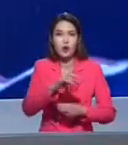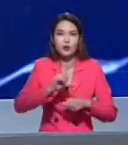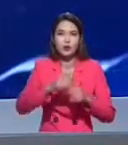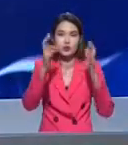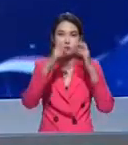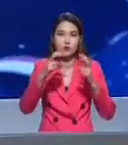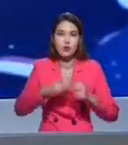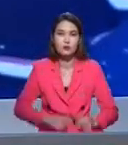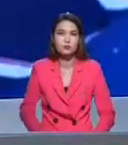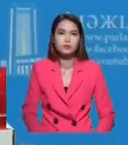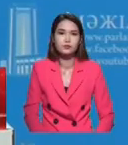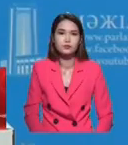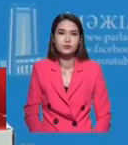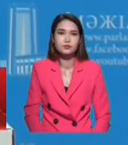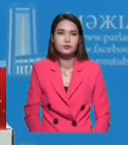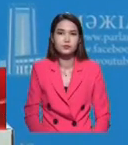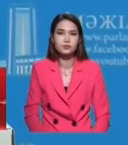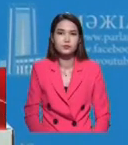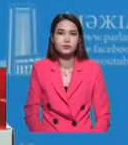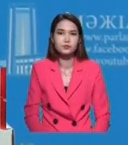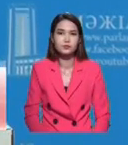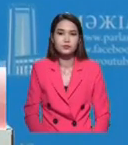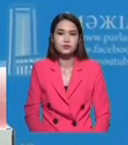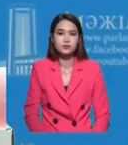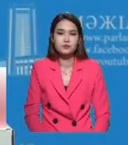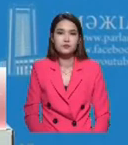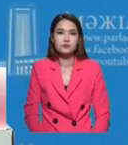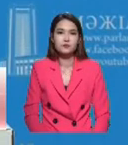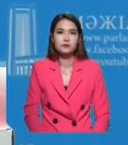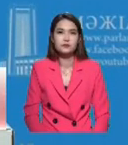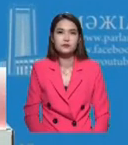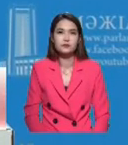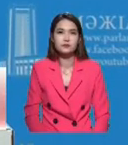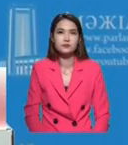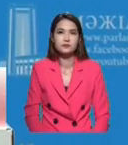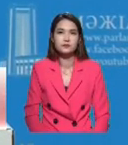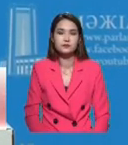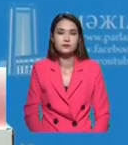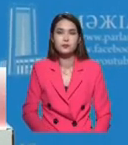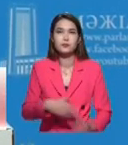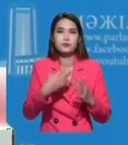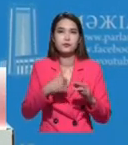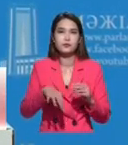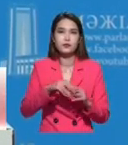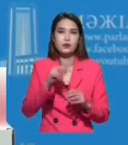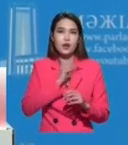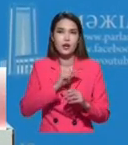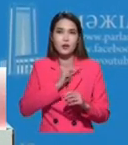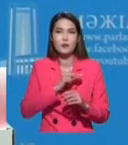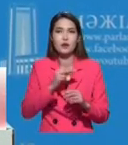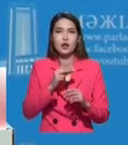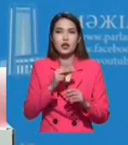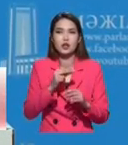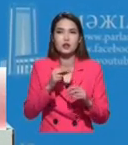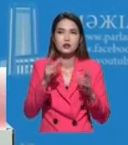проводят проверку. К сожалению, такой факт имел место. Бывшие работники на сегодняшний день совершили